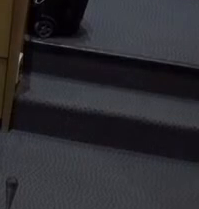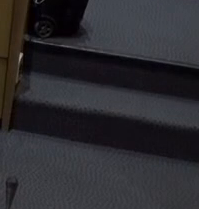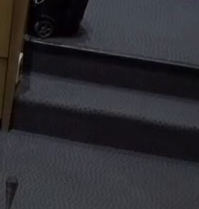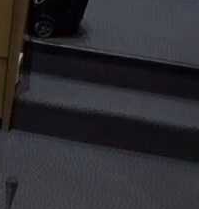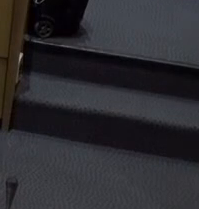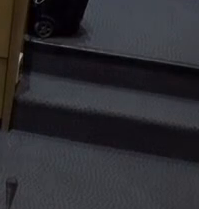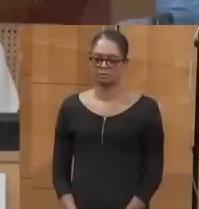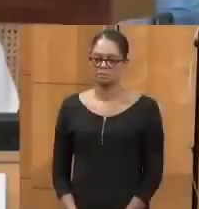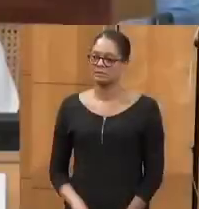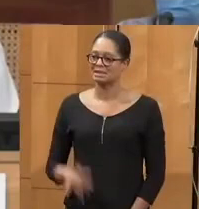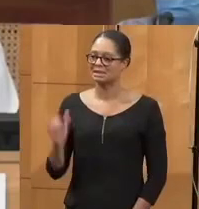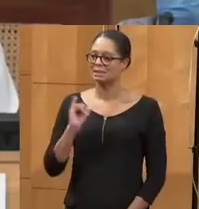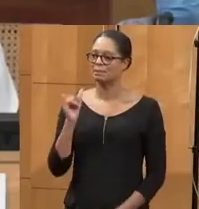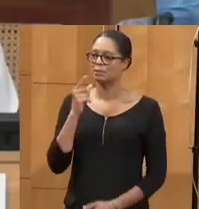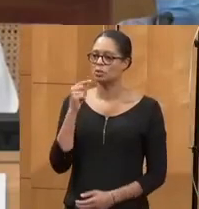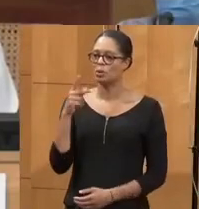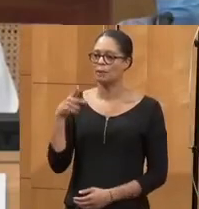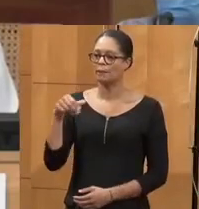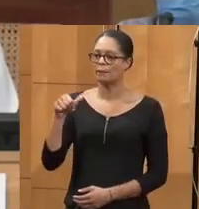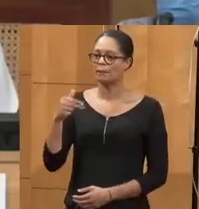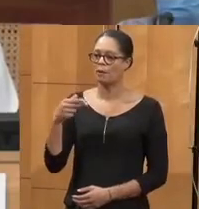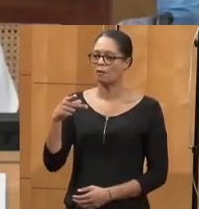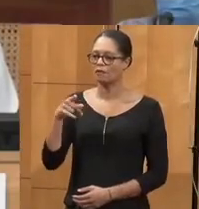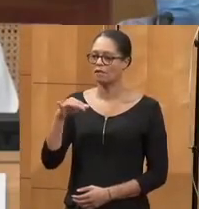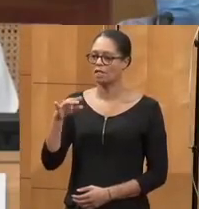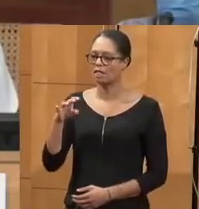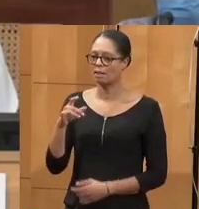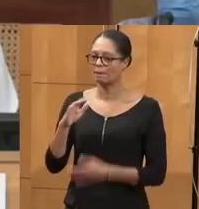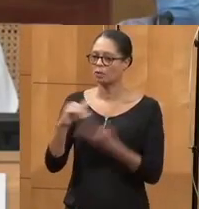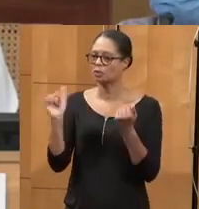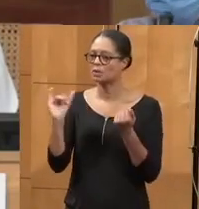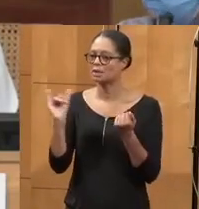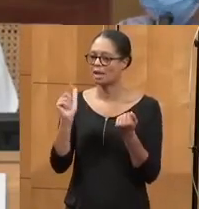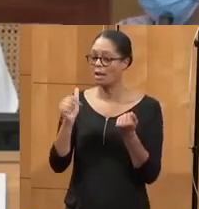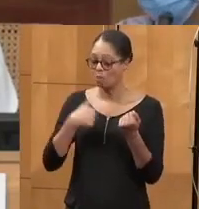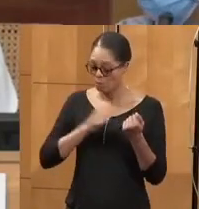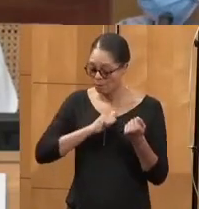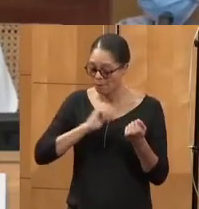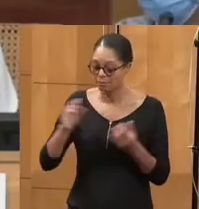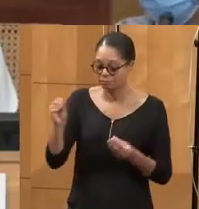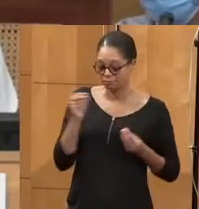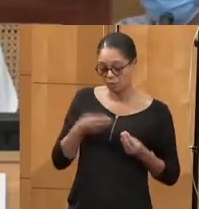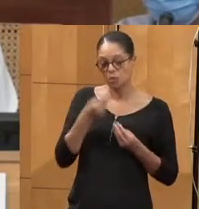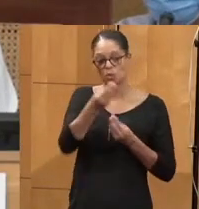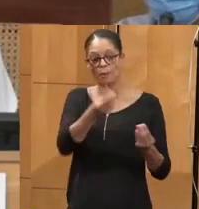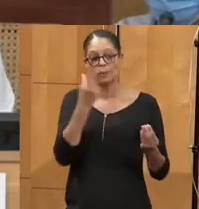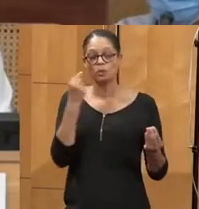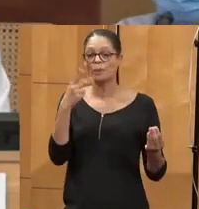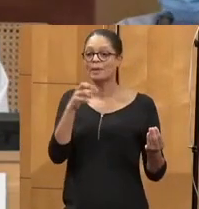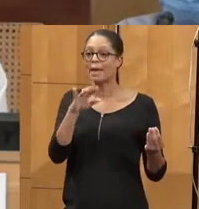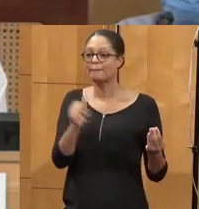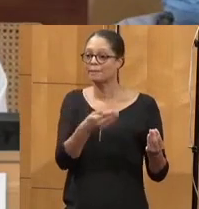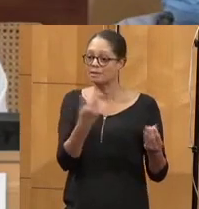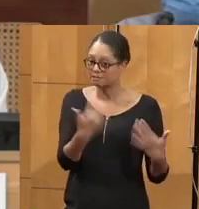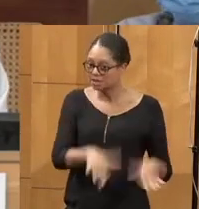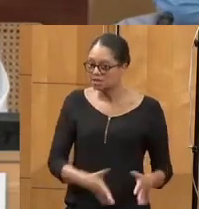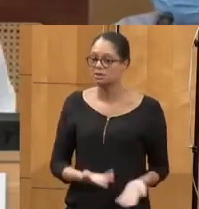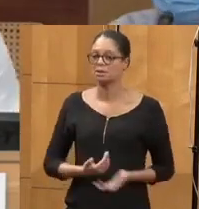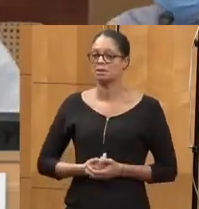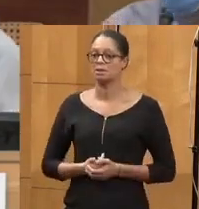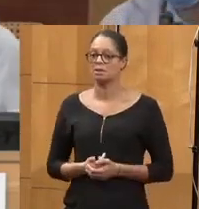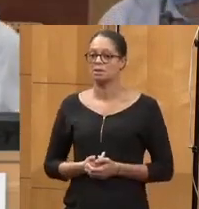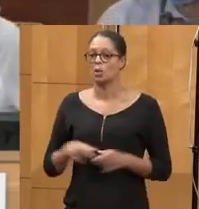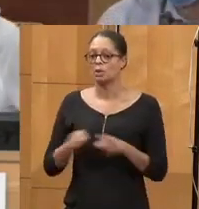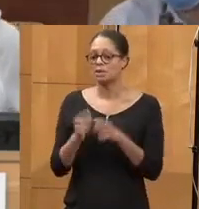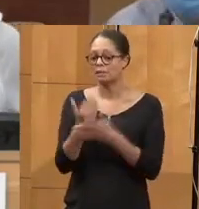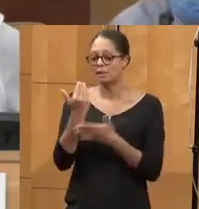Qui a la procuration de M. Pamphile? J'ai la procuration de M. Pamphile qui était transmise à M. Priam. Et je lui ai écrit depuis